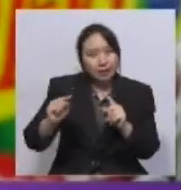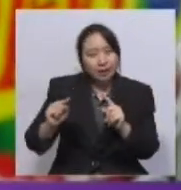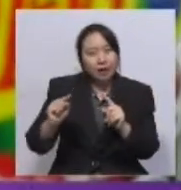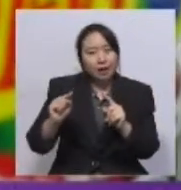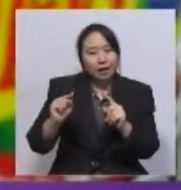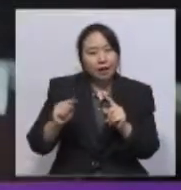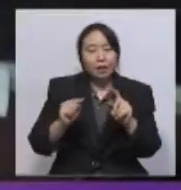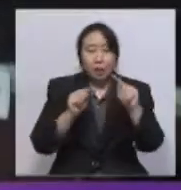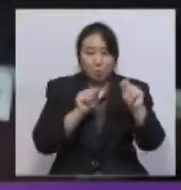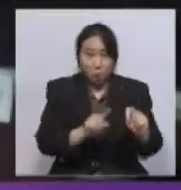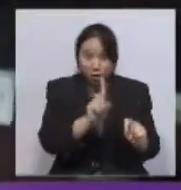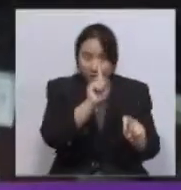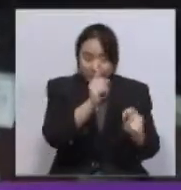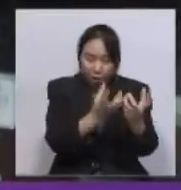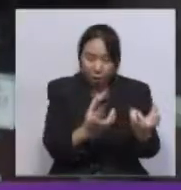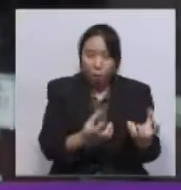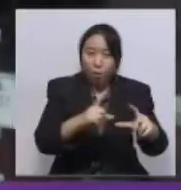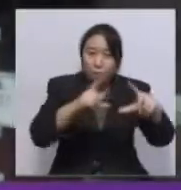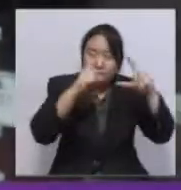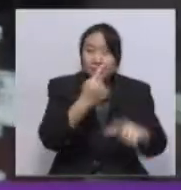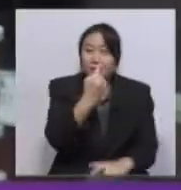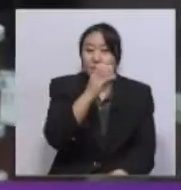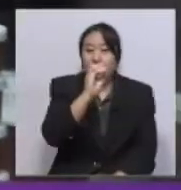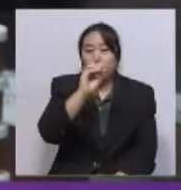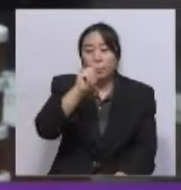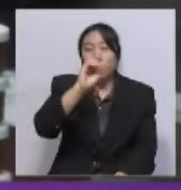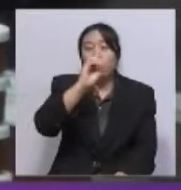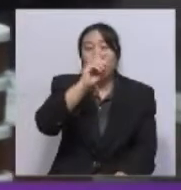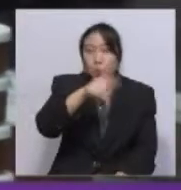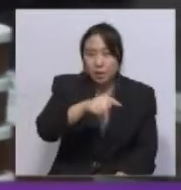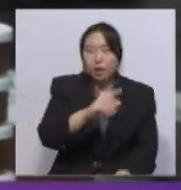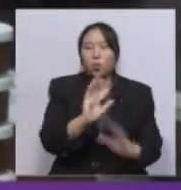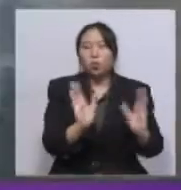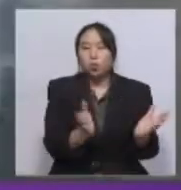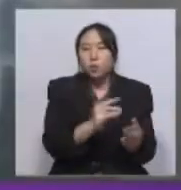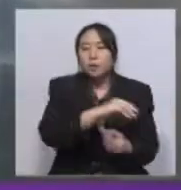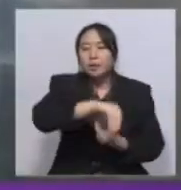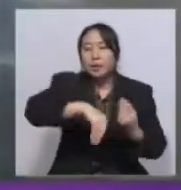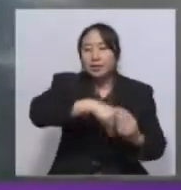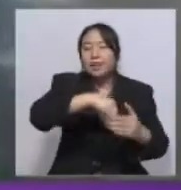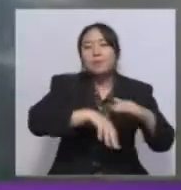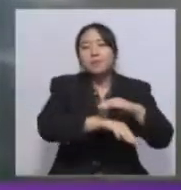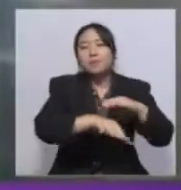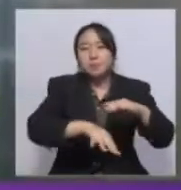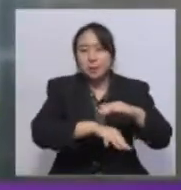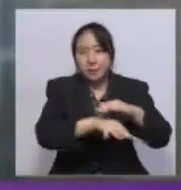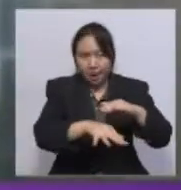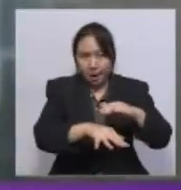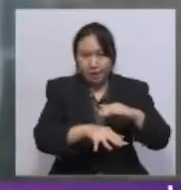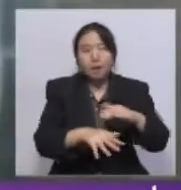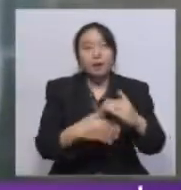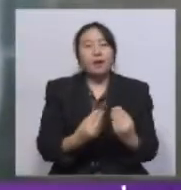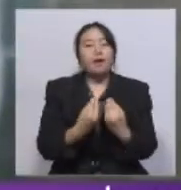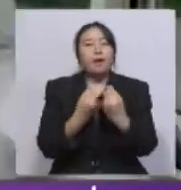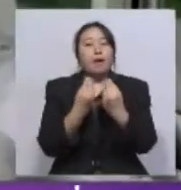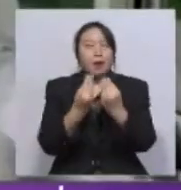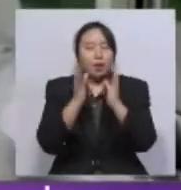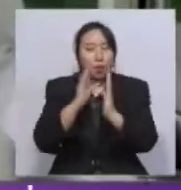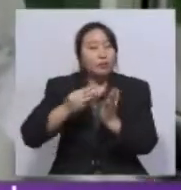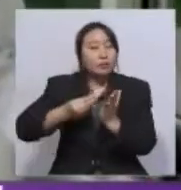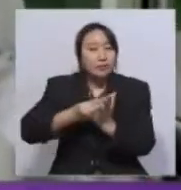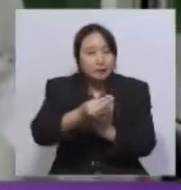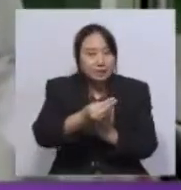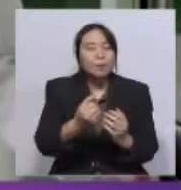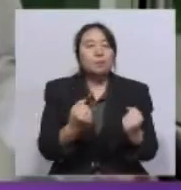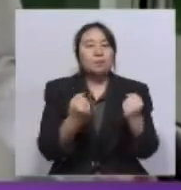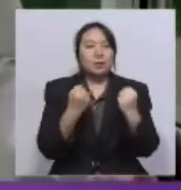ค้า1ตำบล1ผลิตภัณฑ์หรือ OTOP เพื่อส่งเสริมเศรษฐกิจระดับฐานรากและยังเป็นการสร้างความมั่นใจให้กับผู้บริ